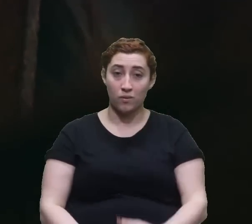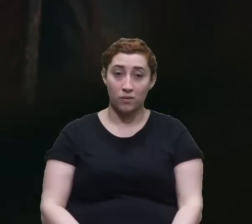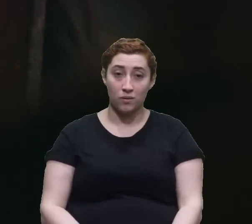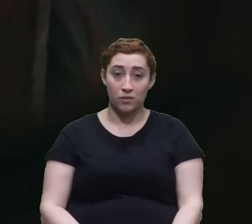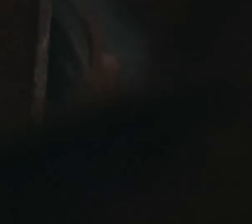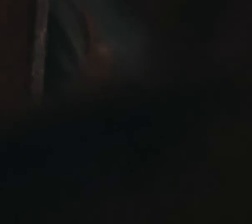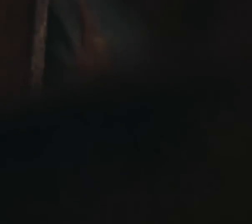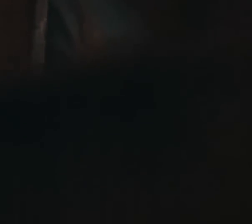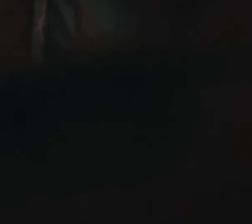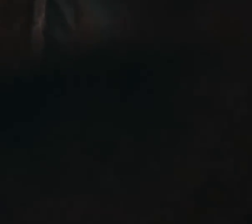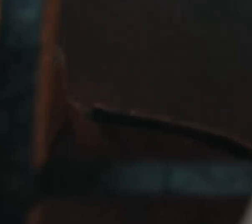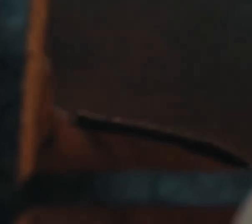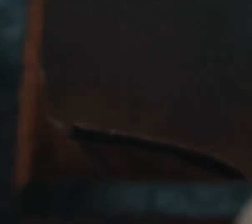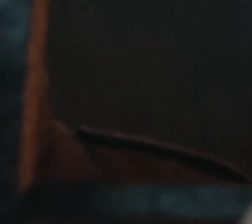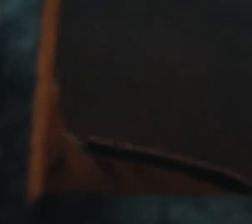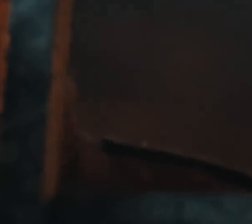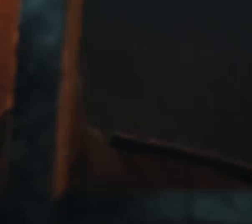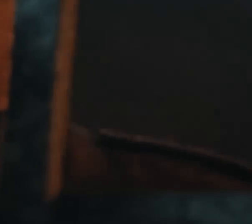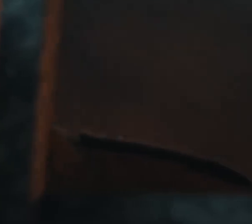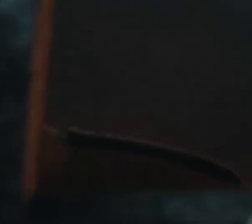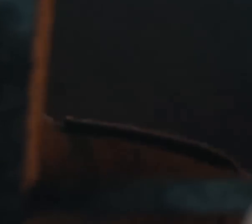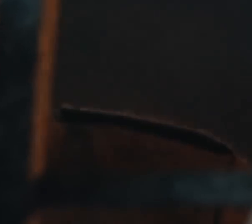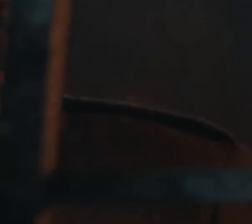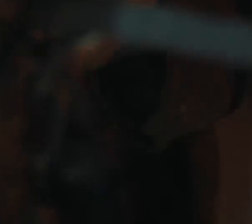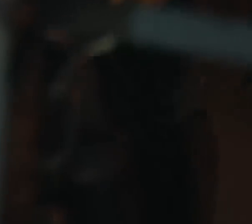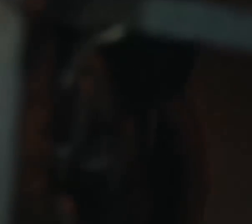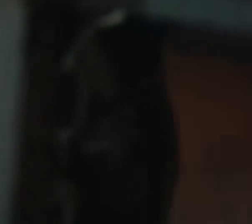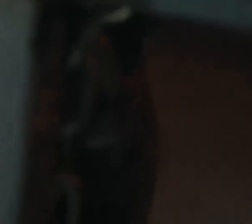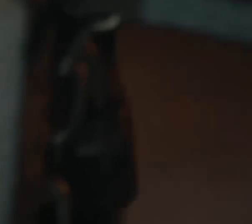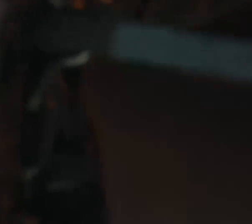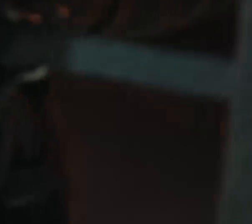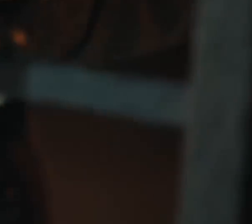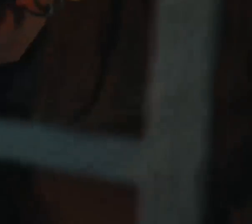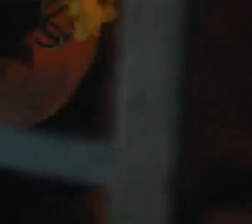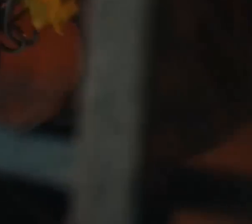Beğendin mi sen? Çok. Farah gülünce Fethi hızlıca anahtarları çıkardı.